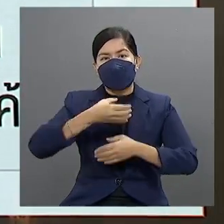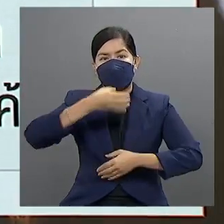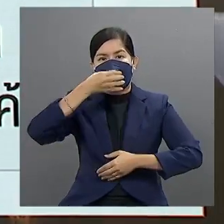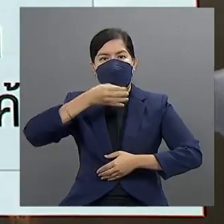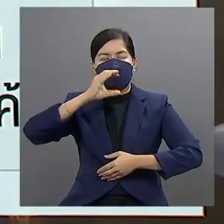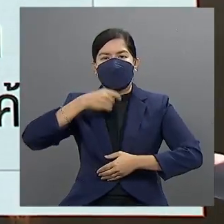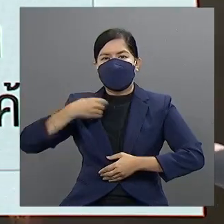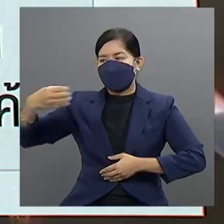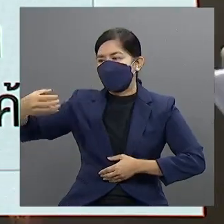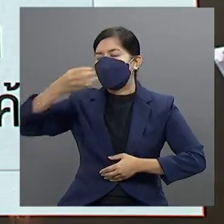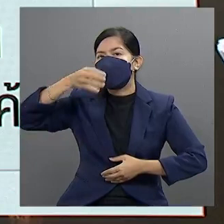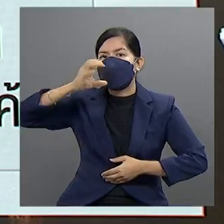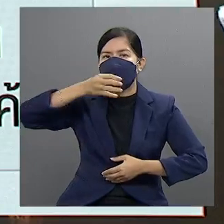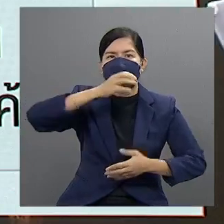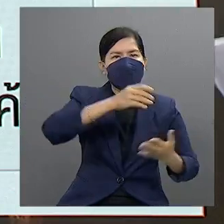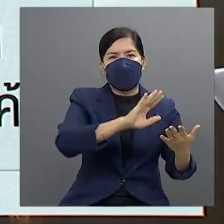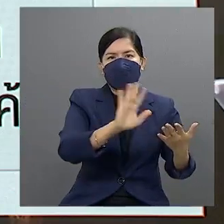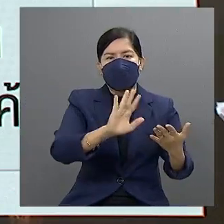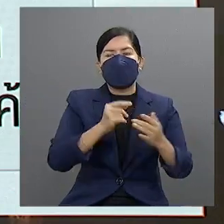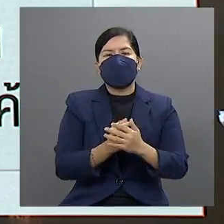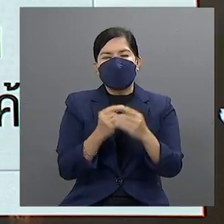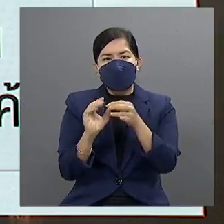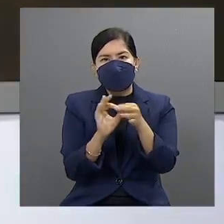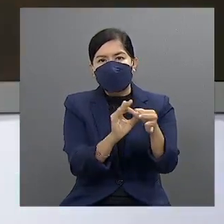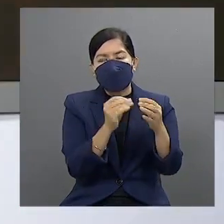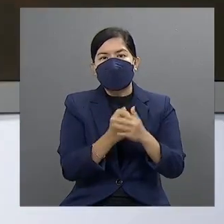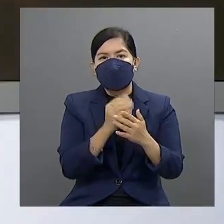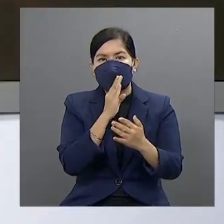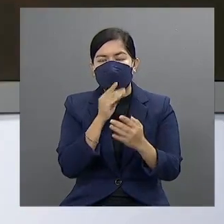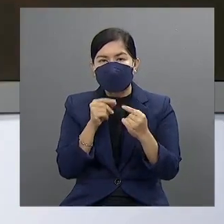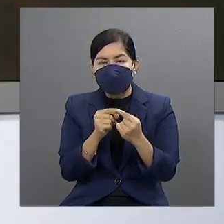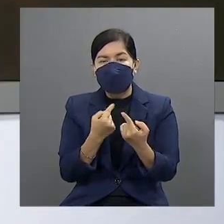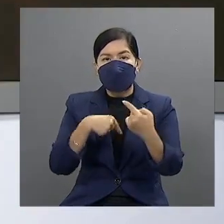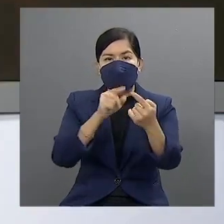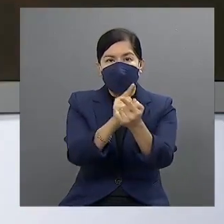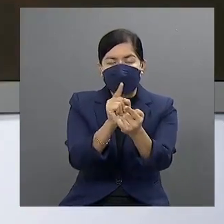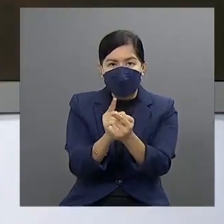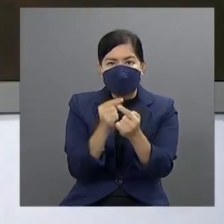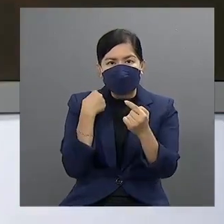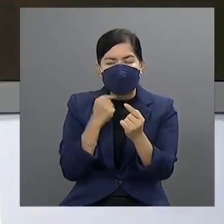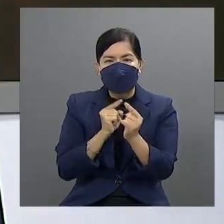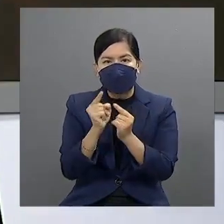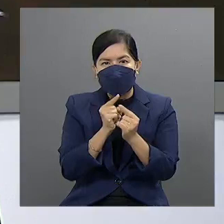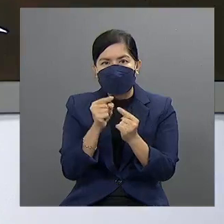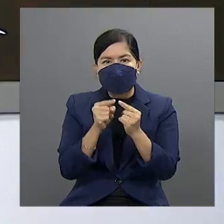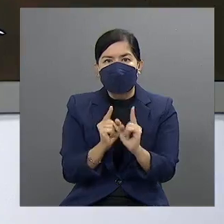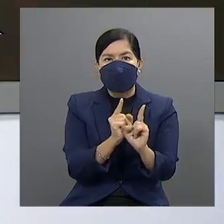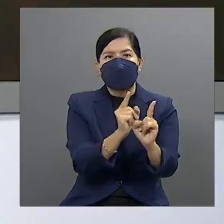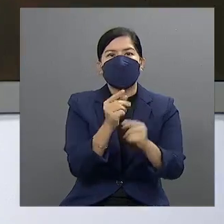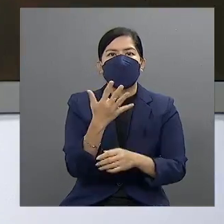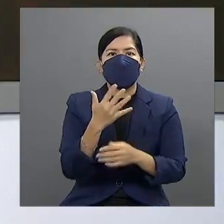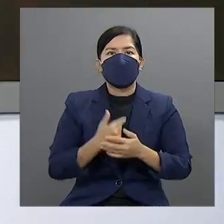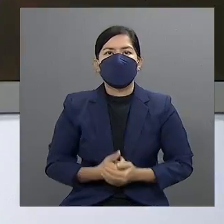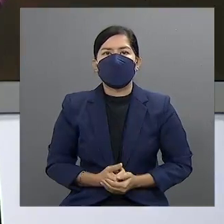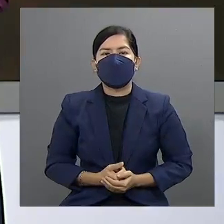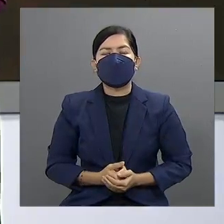จกรรมส่งเสริมการขายการที่ต้องเข้าไปใกล้ชิดกับลูกค้าแบบนี้ทำไม่ได้เหมือนกันนะคะทีนี้มาตรการป้องกัน